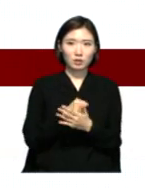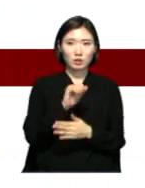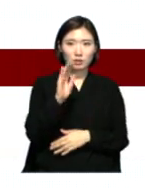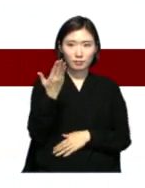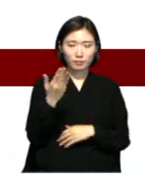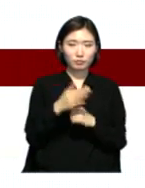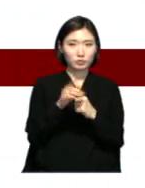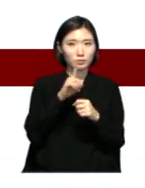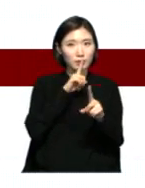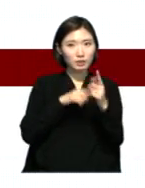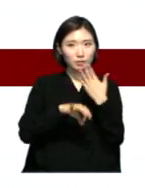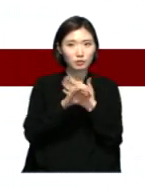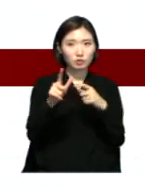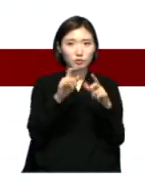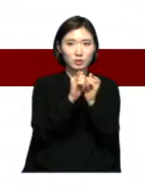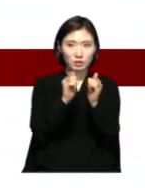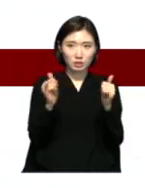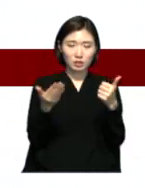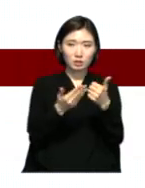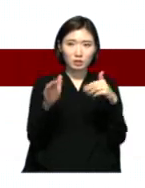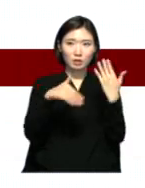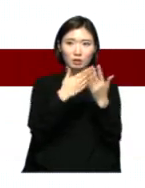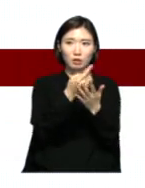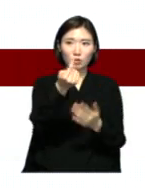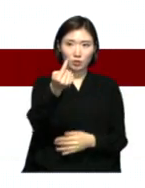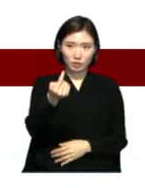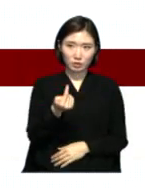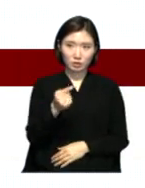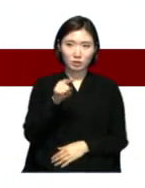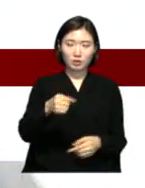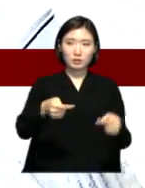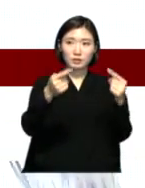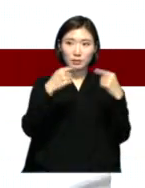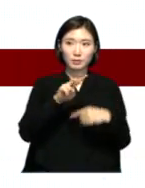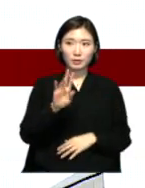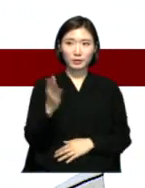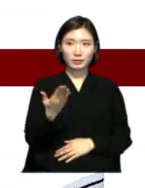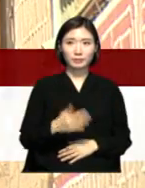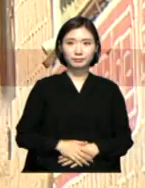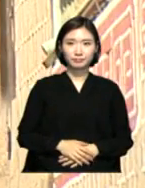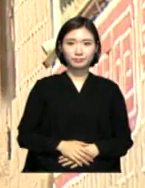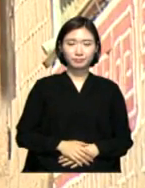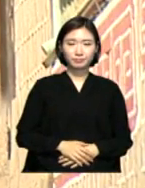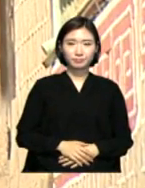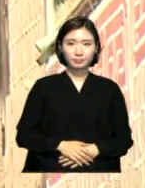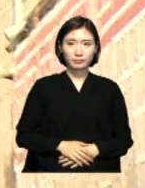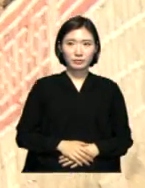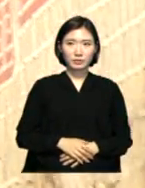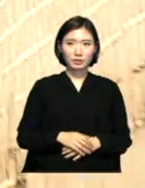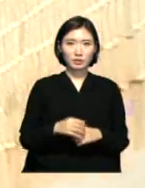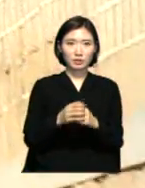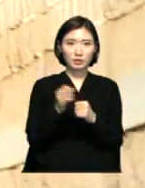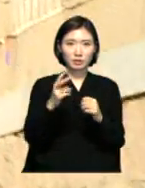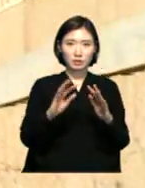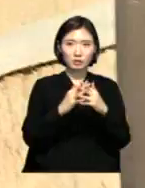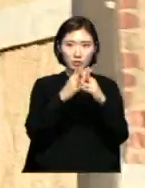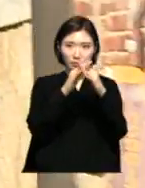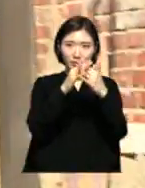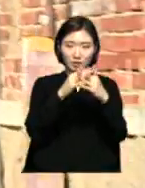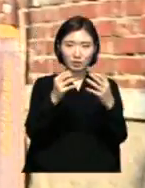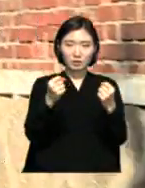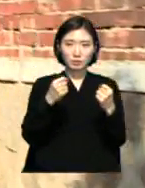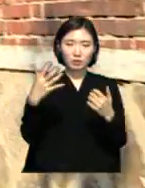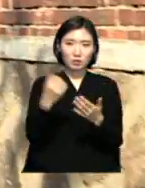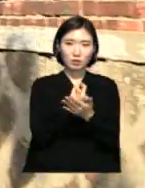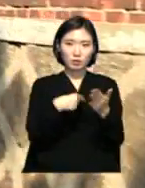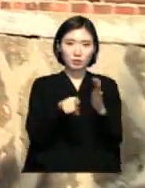얘기냐면 주민들께서 다 오셔서 이걸 참여를 하셔야 돼, 계획을 짤 때요. 재정비가 탄력을 받기 위해서